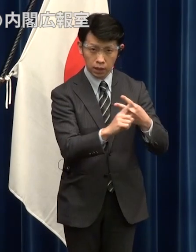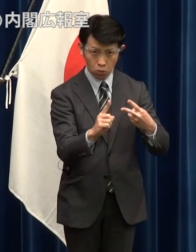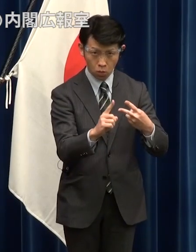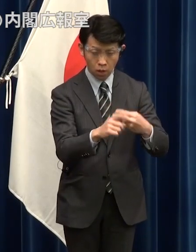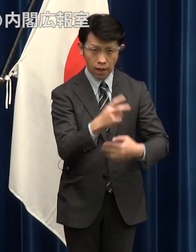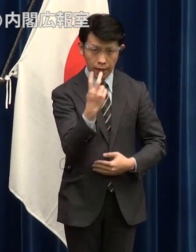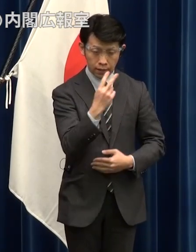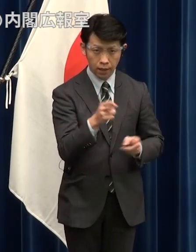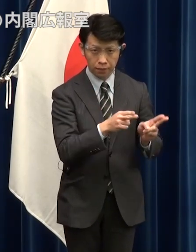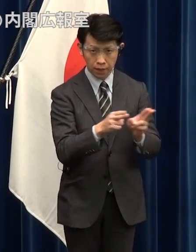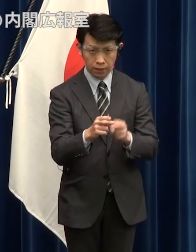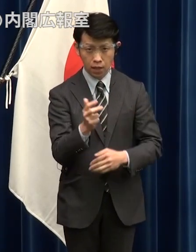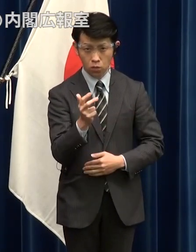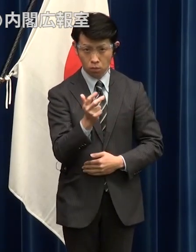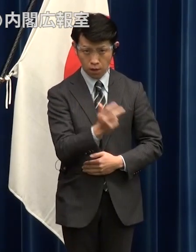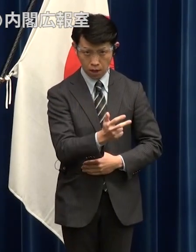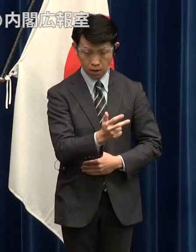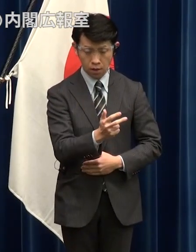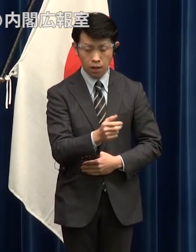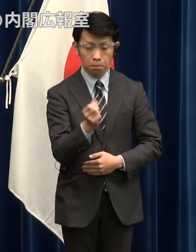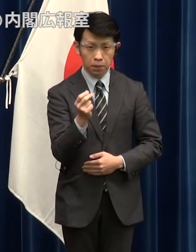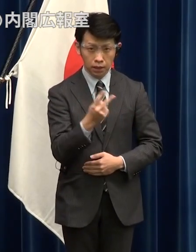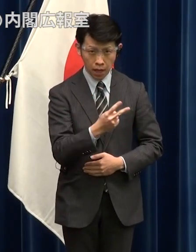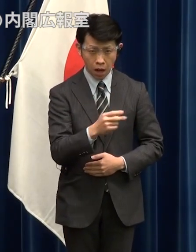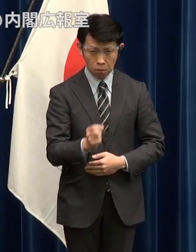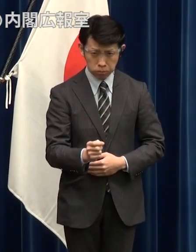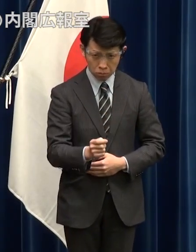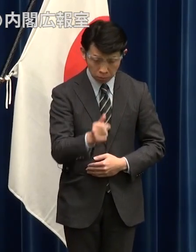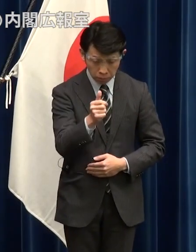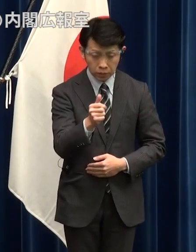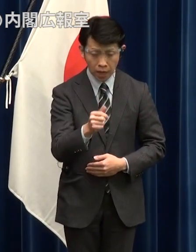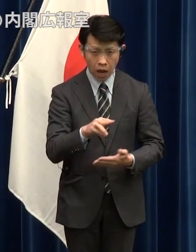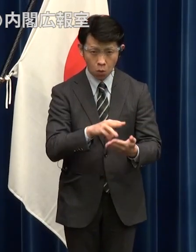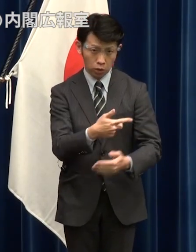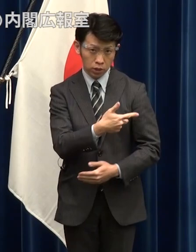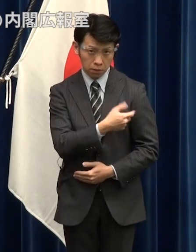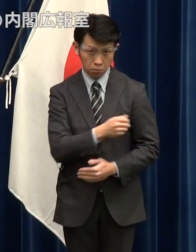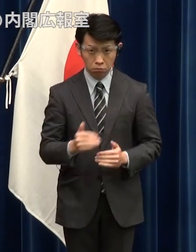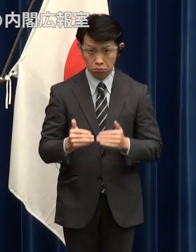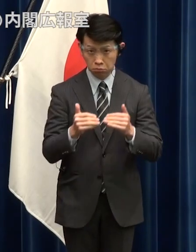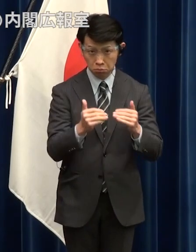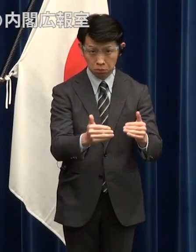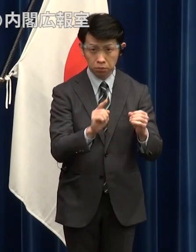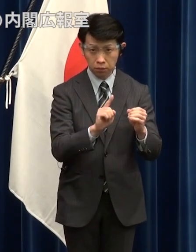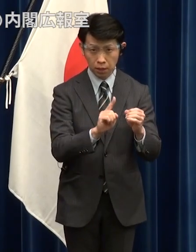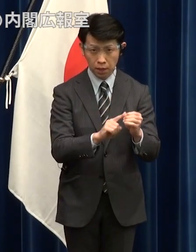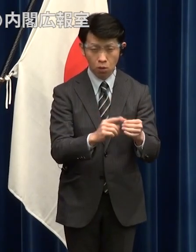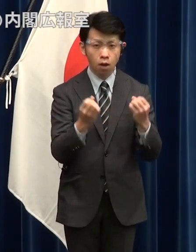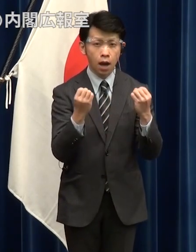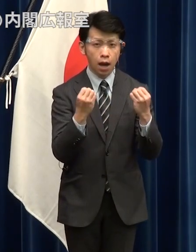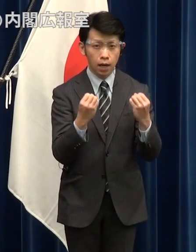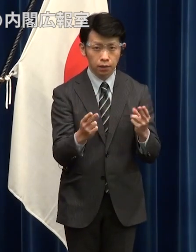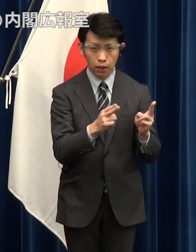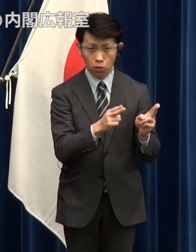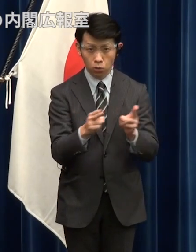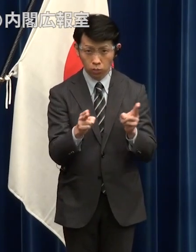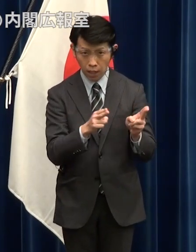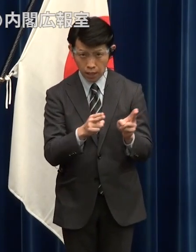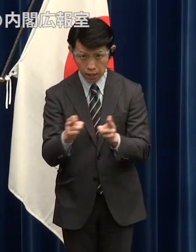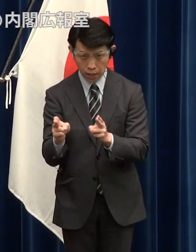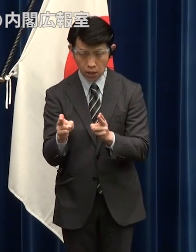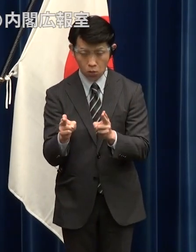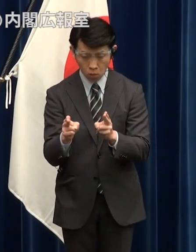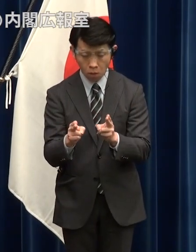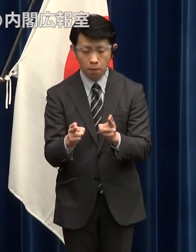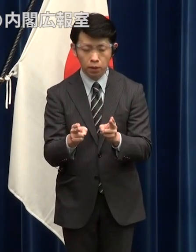強化、さらには機動的なワクチン接種を行うため、新たな備えを強化して